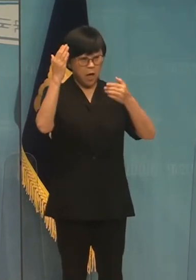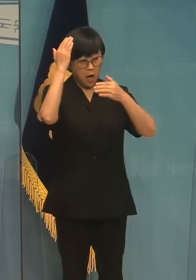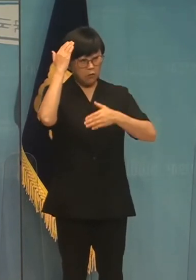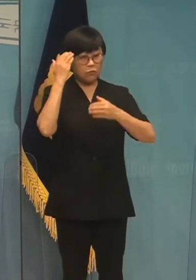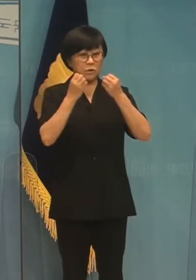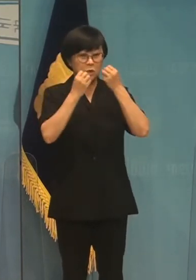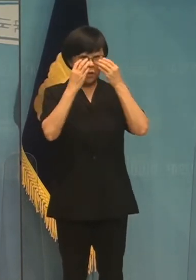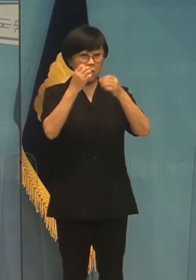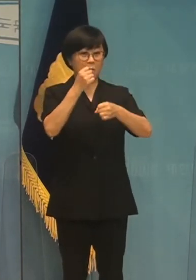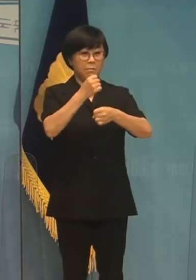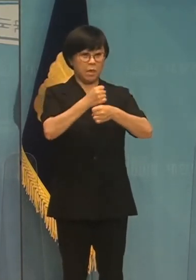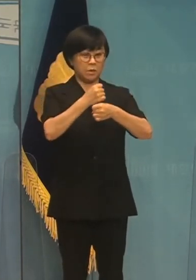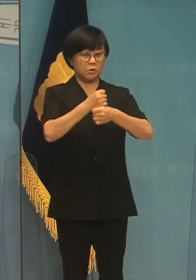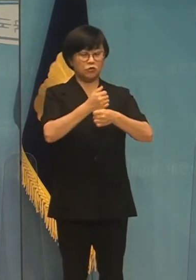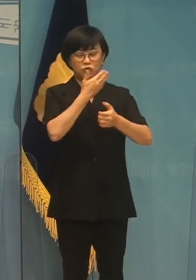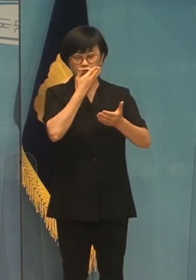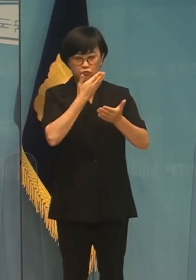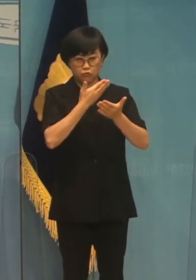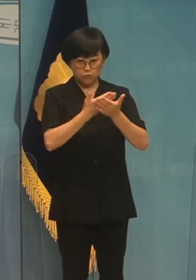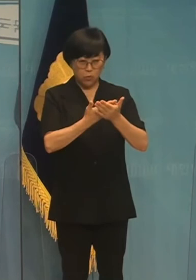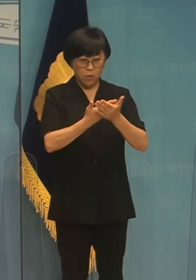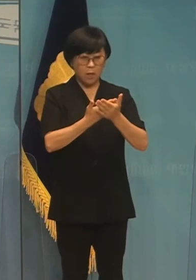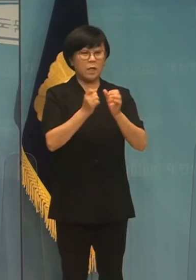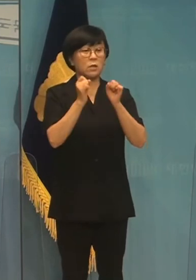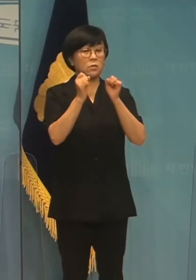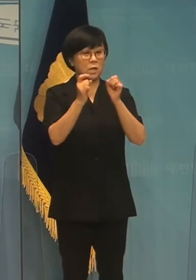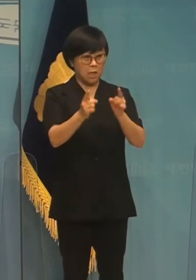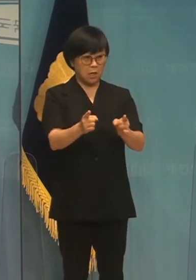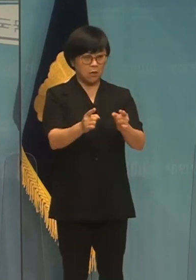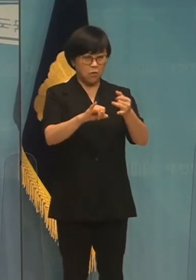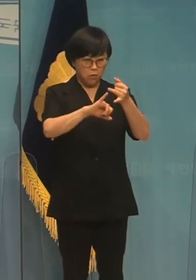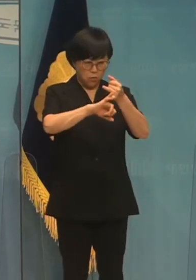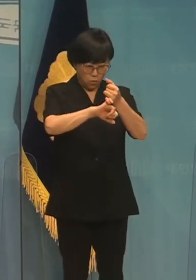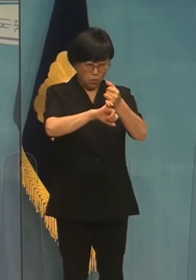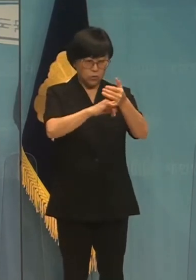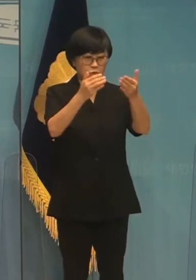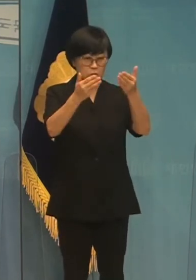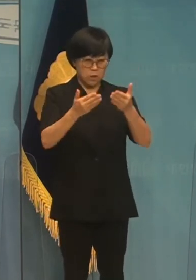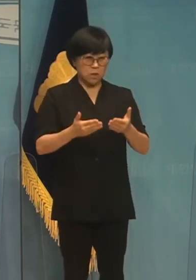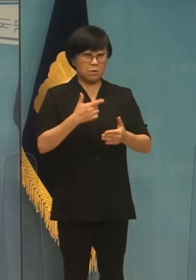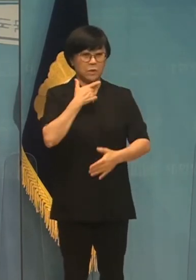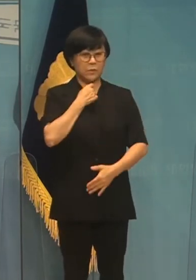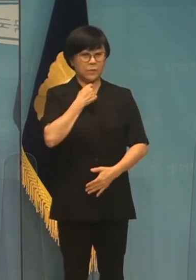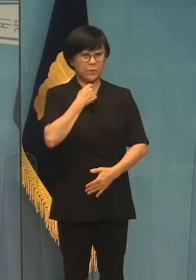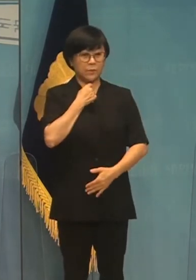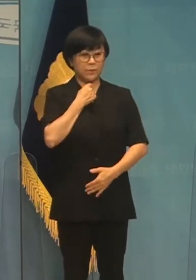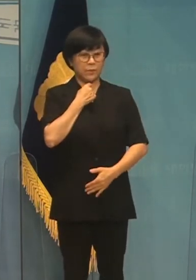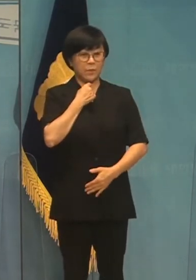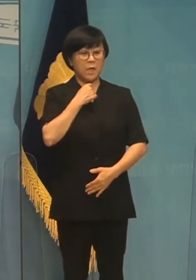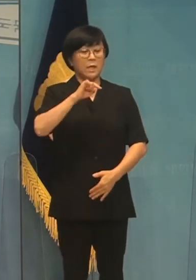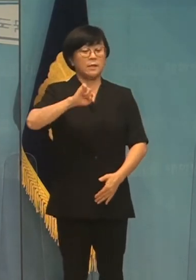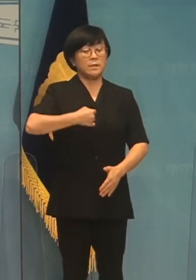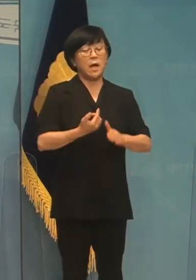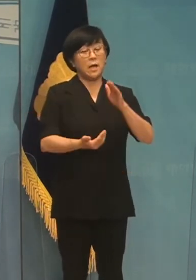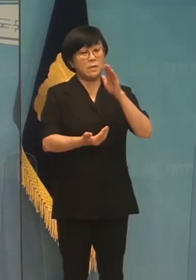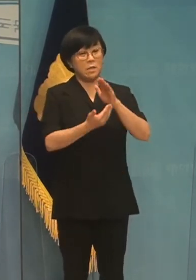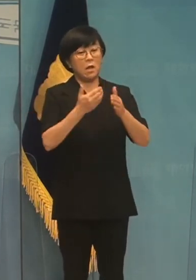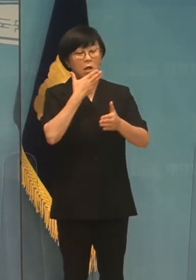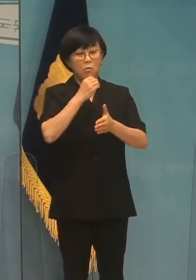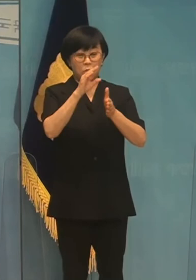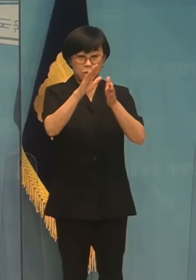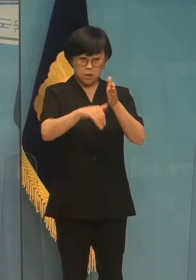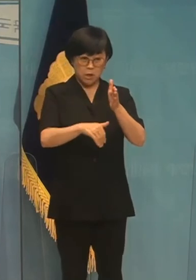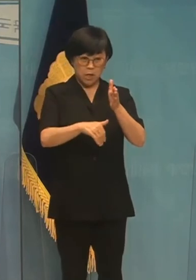새롭게 할 중차게 한 기회를 꼭 주시기 바랍니다. 자아실현의